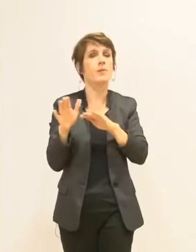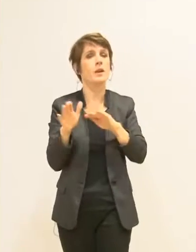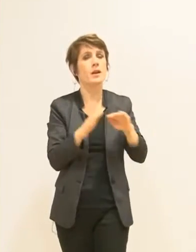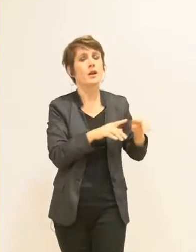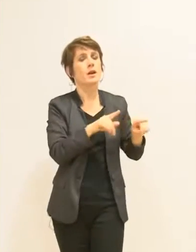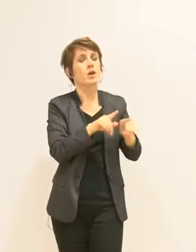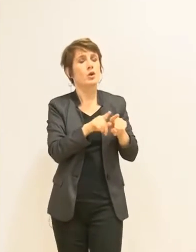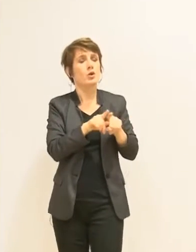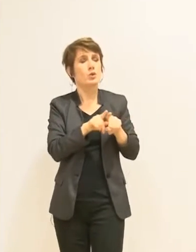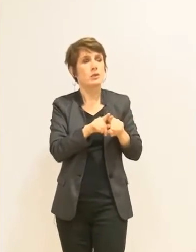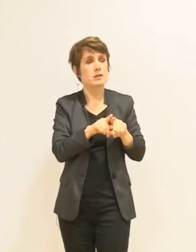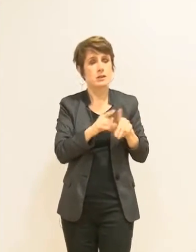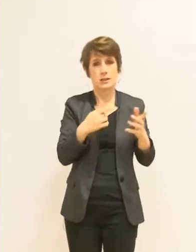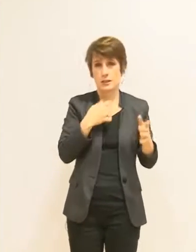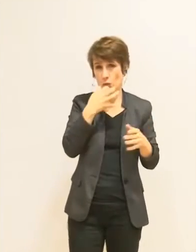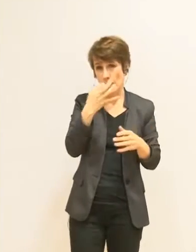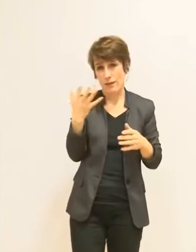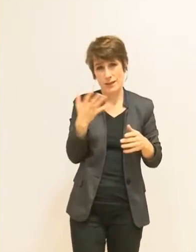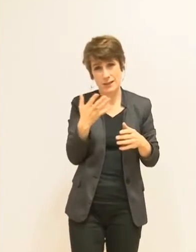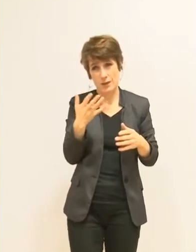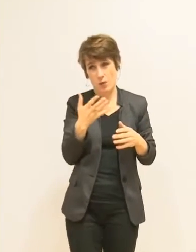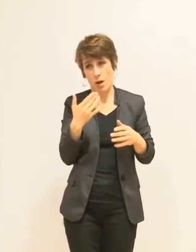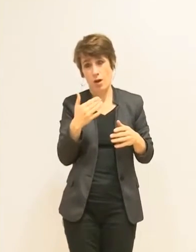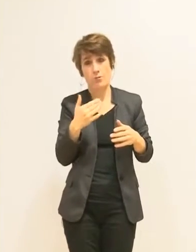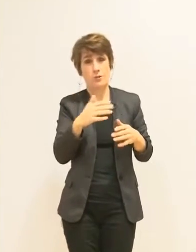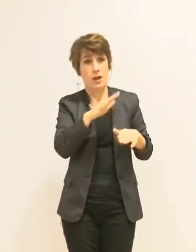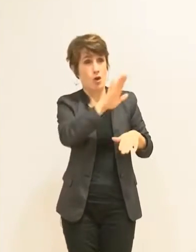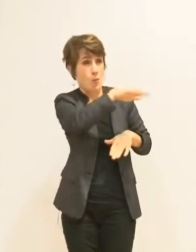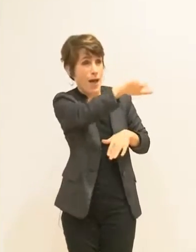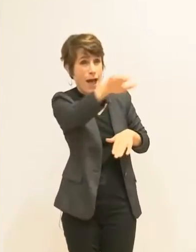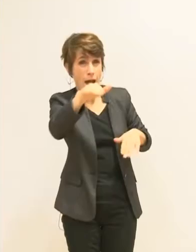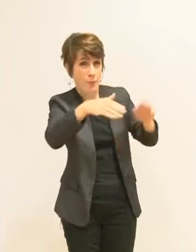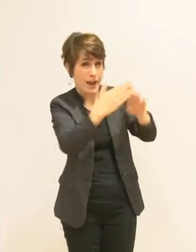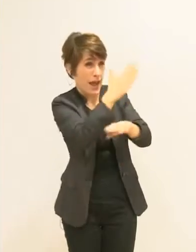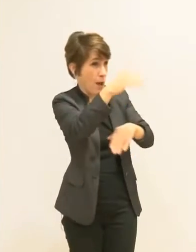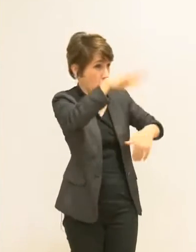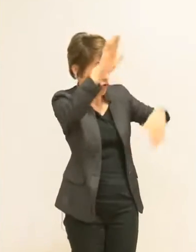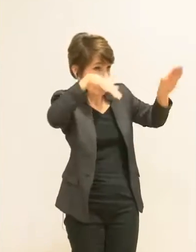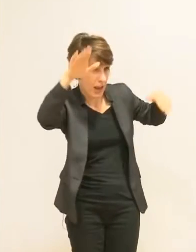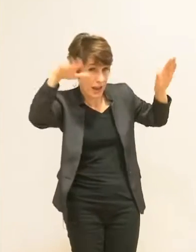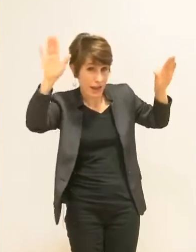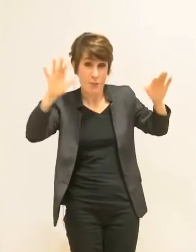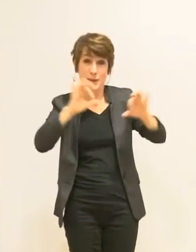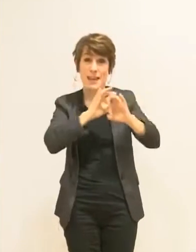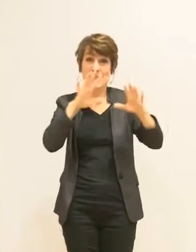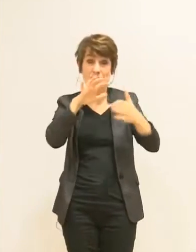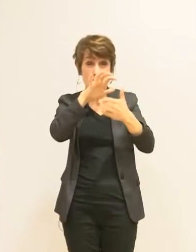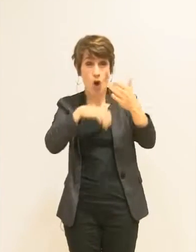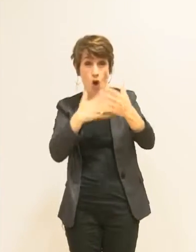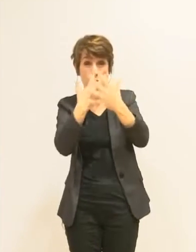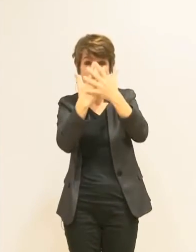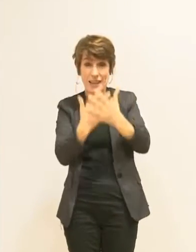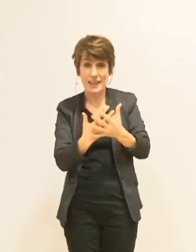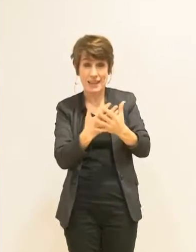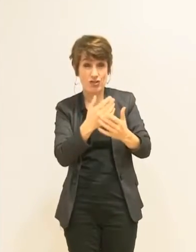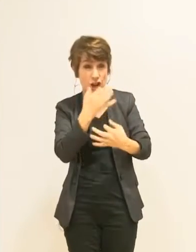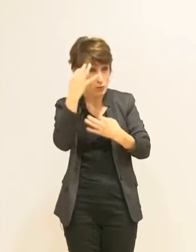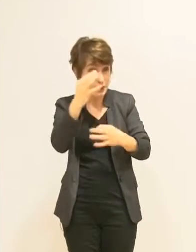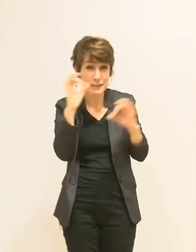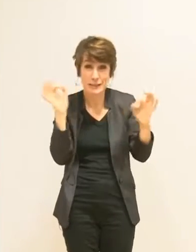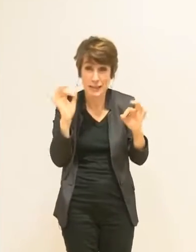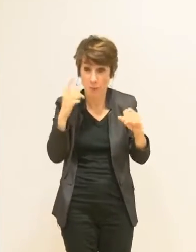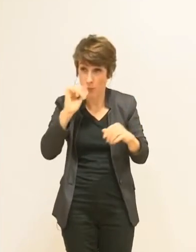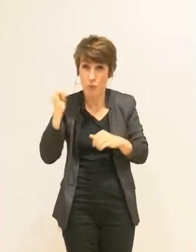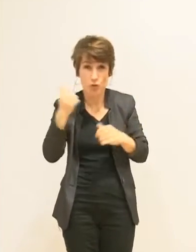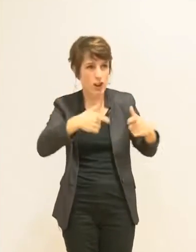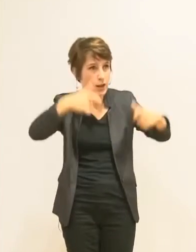remarquer que la forme de mise en concurrence en type appel à projet, avec l'absence de cahier des charges très précis pour chacun des bâtiments,